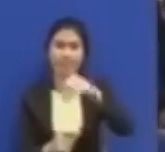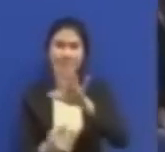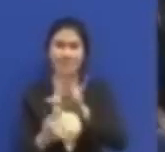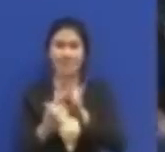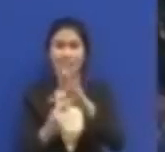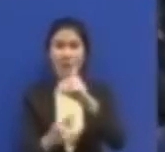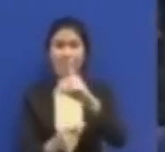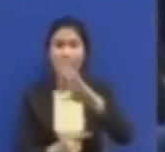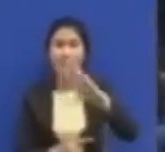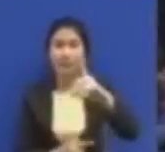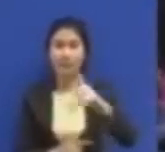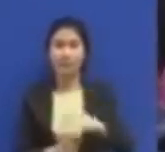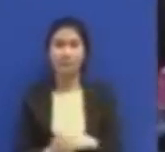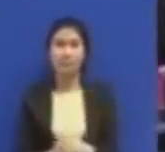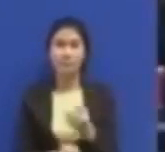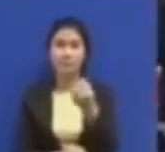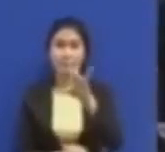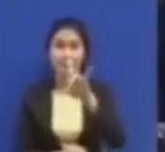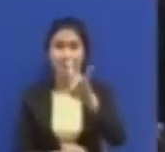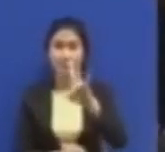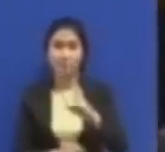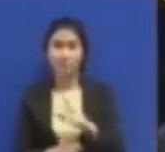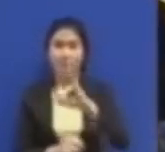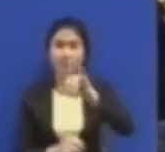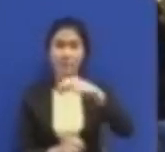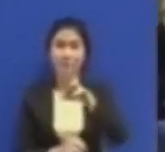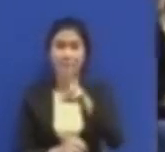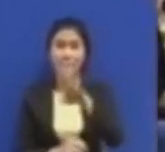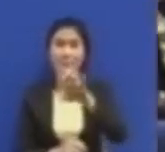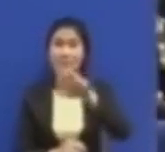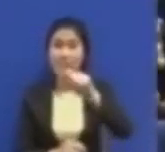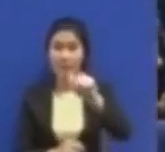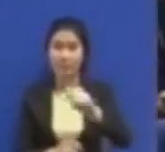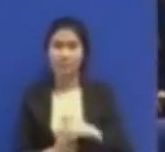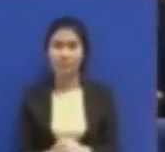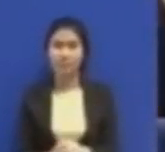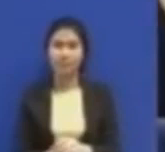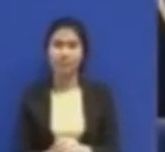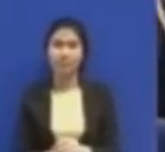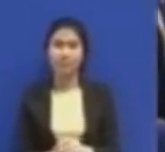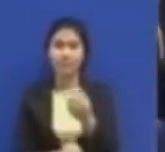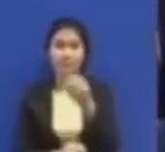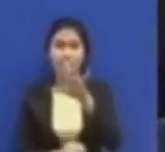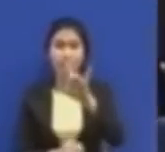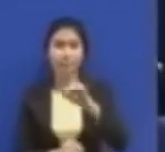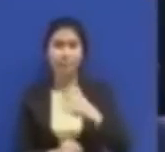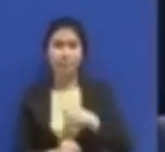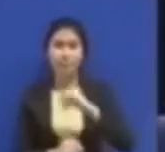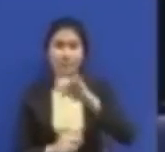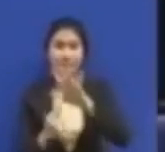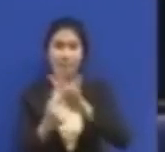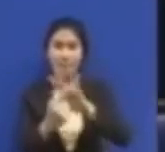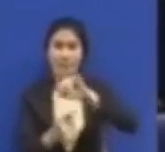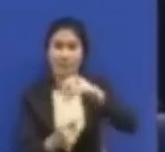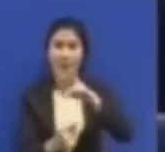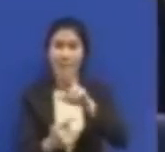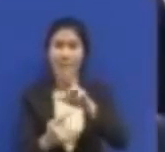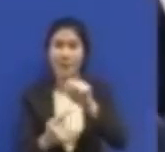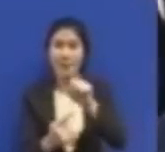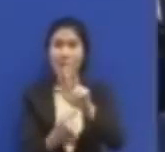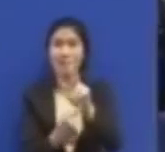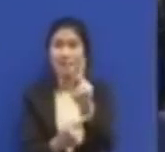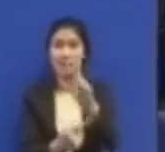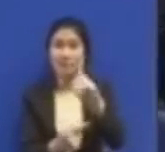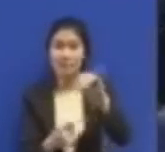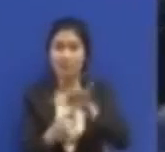าง 17. นายจรินจักรภาค 18. พลโทเจริศักดิ์อนุภาพ